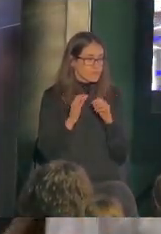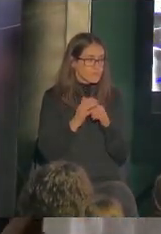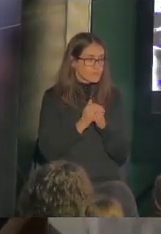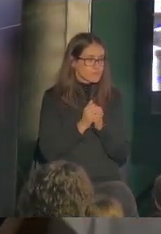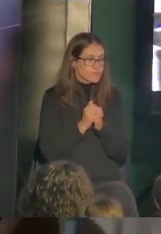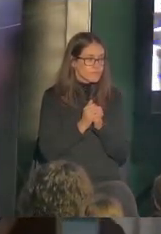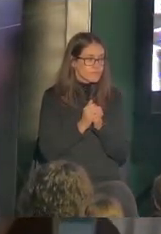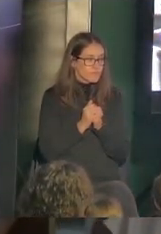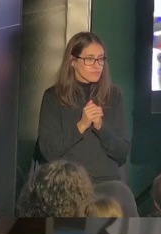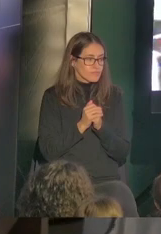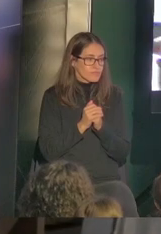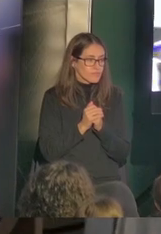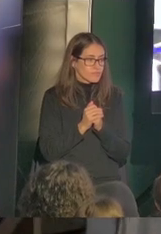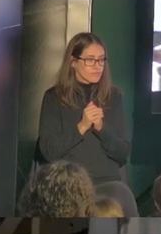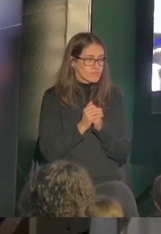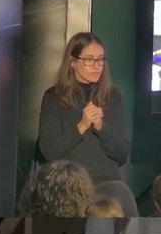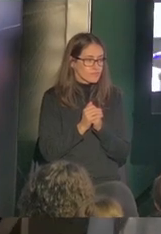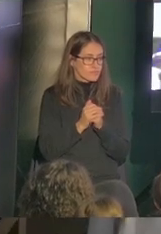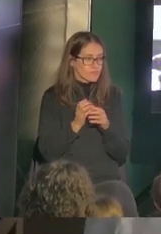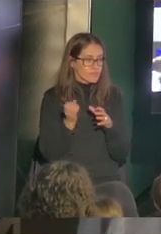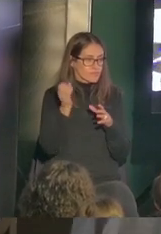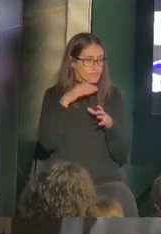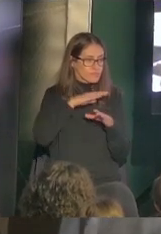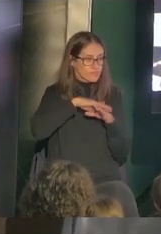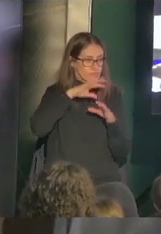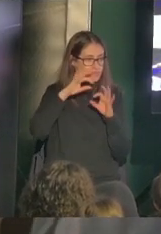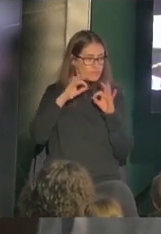aquí a la batedora per començar-ho a muntar.